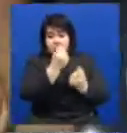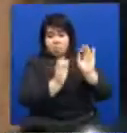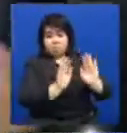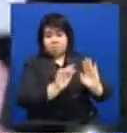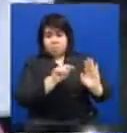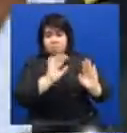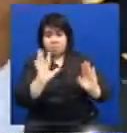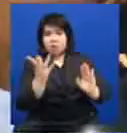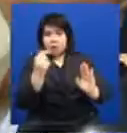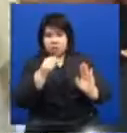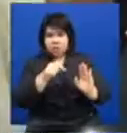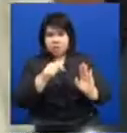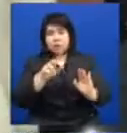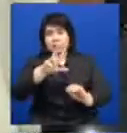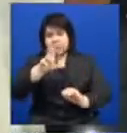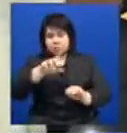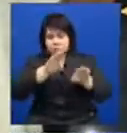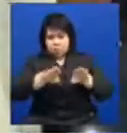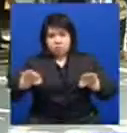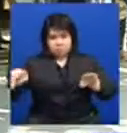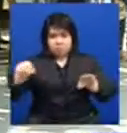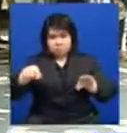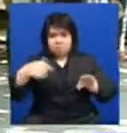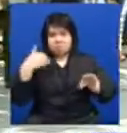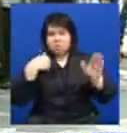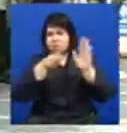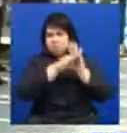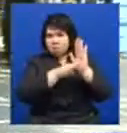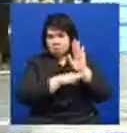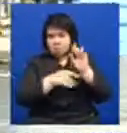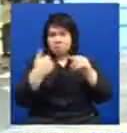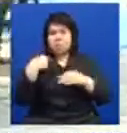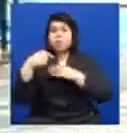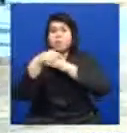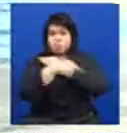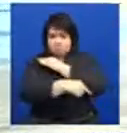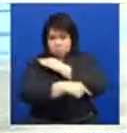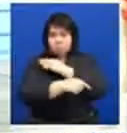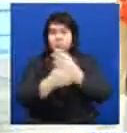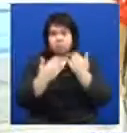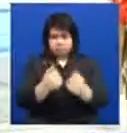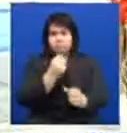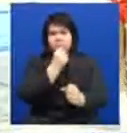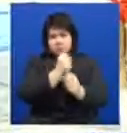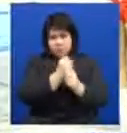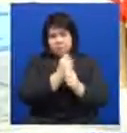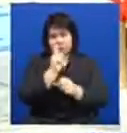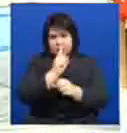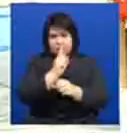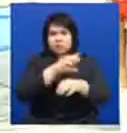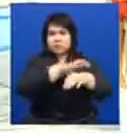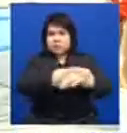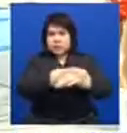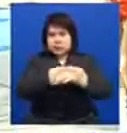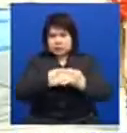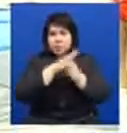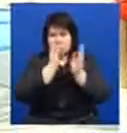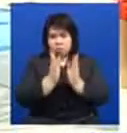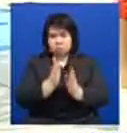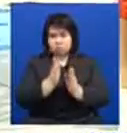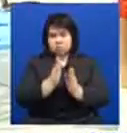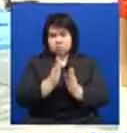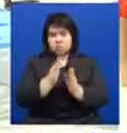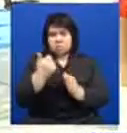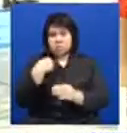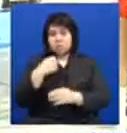ากรจำนวน300คันโดยมีกระบวนการร่วมกันทุจริตนั้นได้ดำเนินคดีกับเจ้าของคลังทันบนเอกชนแล้ว2ร